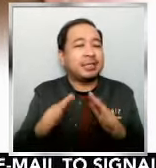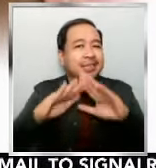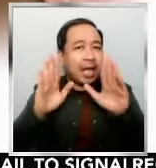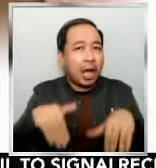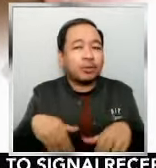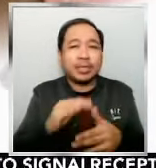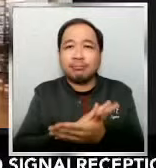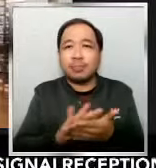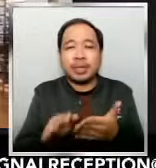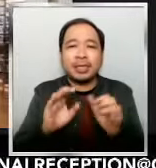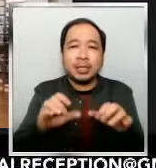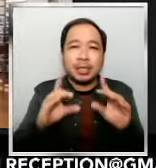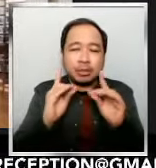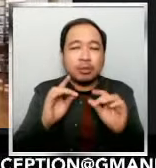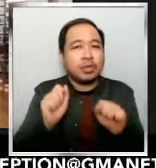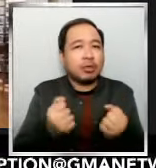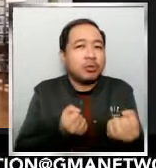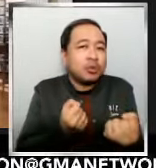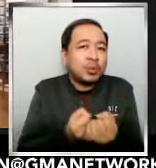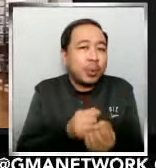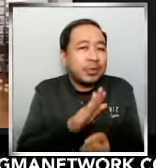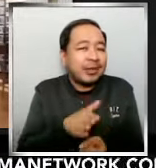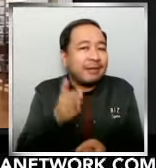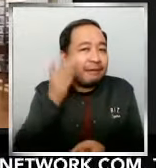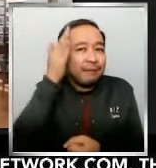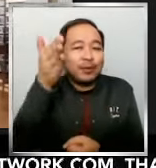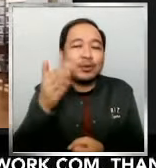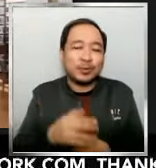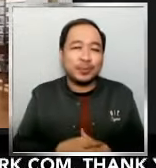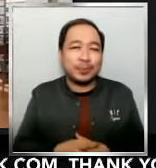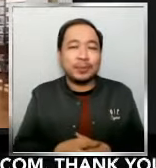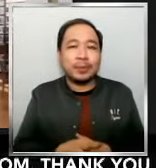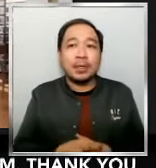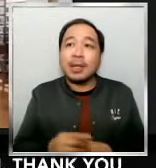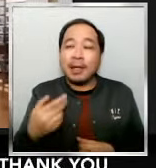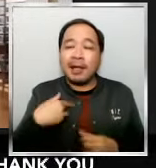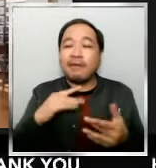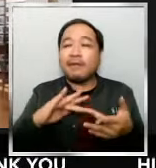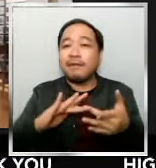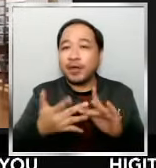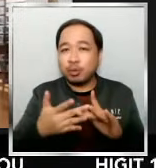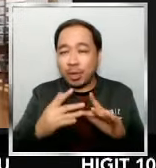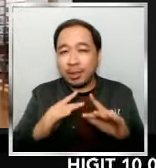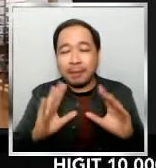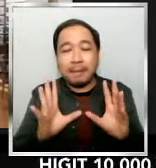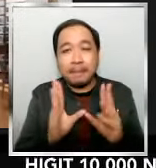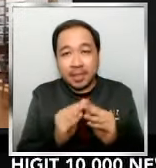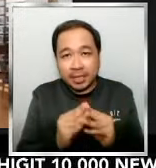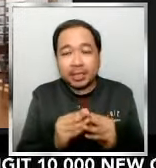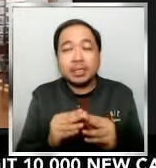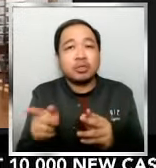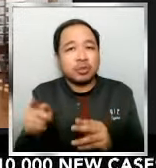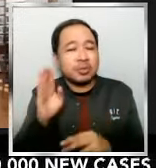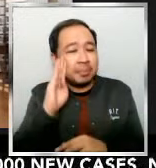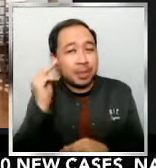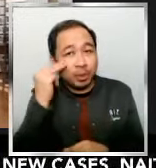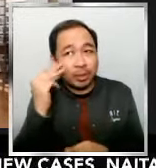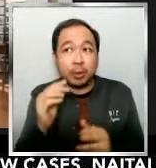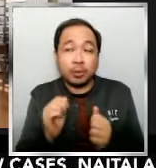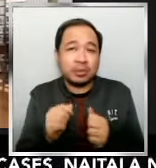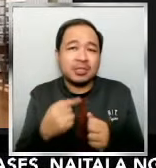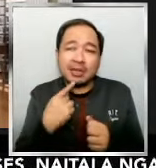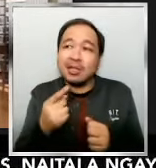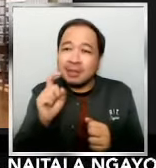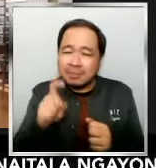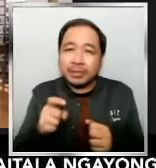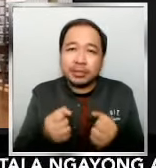kanilang kinabukasan. Sa virtual meet and greet kasama ang mga miyembro ng mga kooperatiba, sinabi ni Marcos na dapat daw ay pondohan ang mga